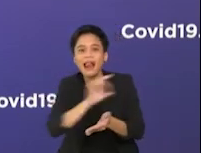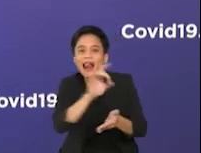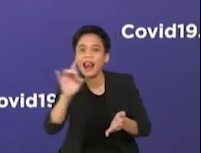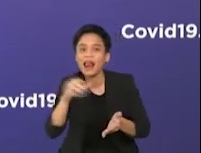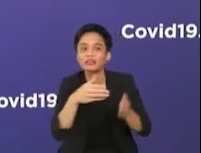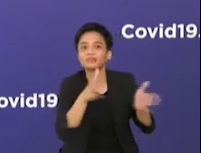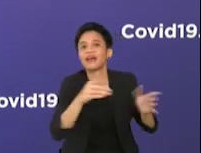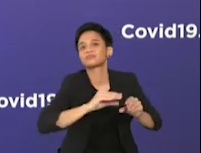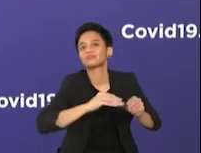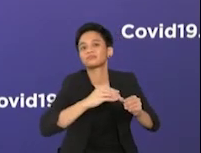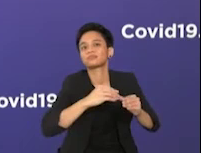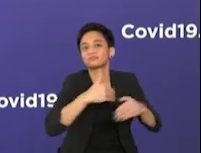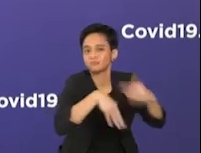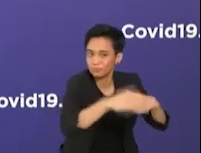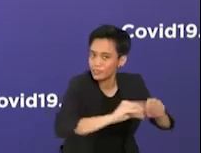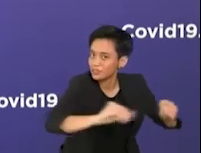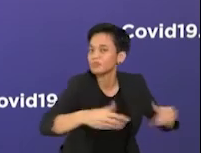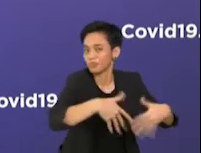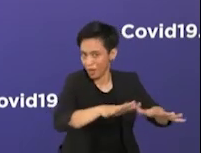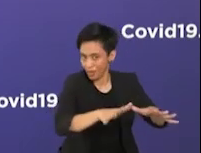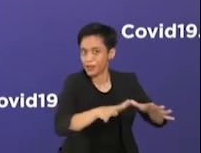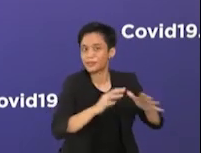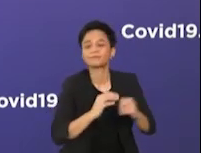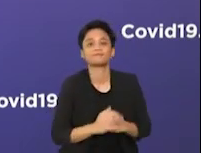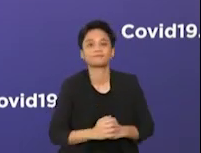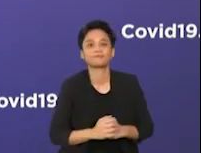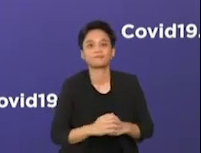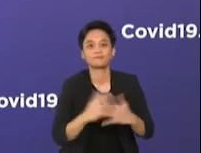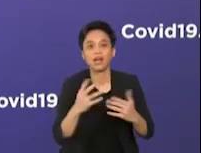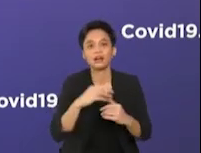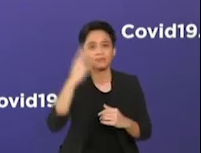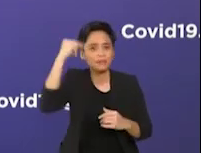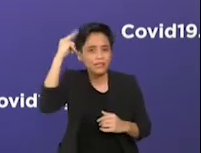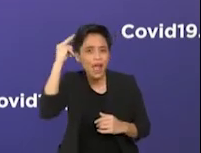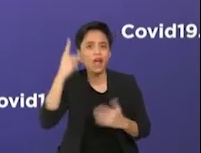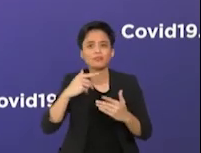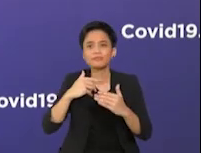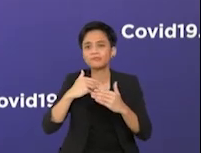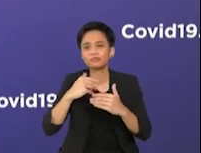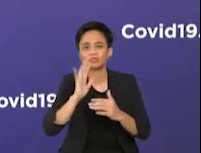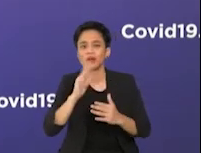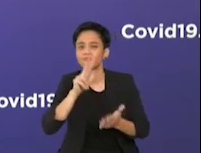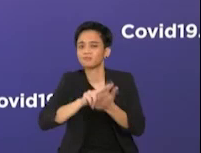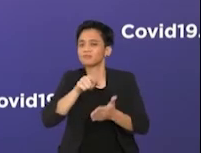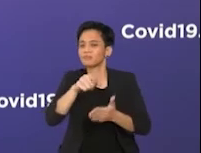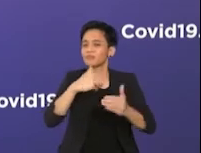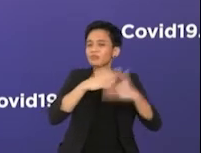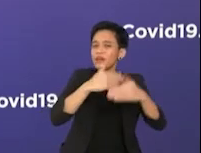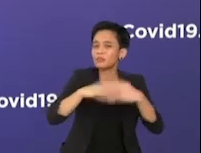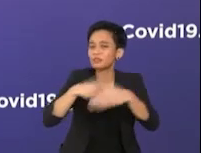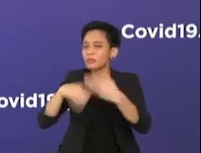tentunya pemerintah daerah Sudah menentukan pada instruksi mana industri mana yang kemudian memungkinkan untuk